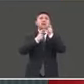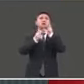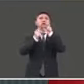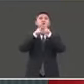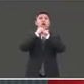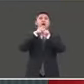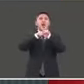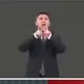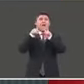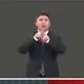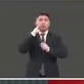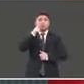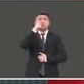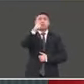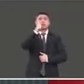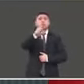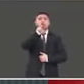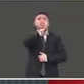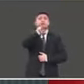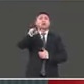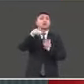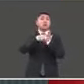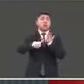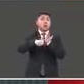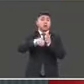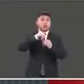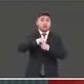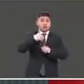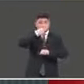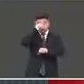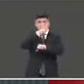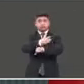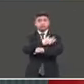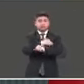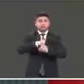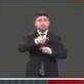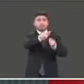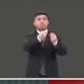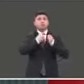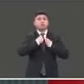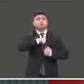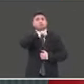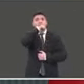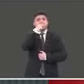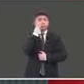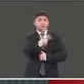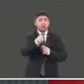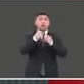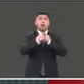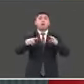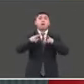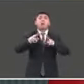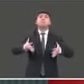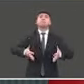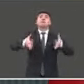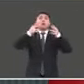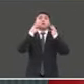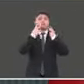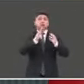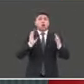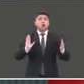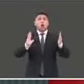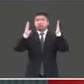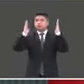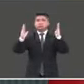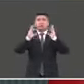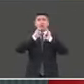çağlayangil'in 1977'de ülkemize kazandırdığı Birleşmiş Milletler binasının tam